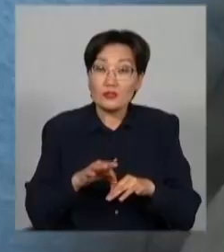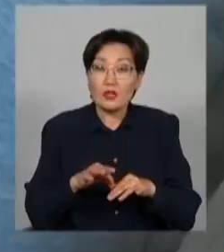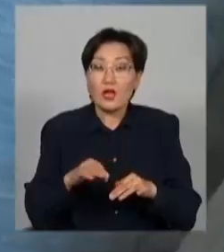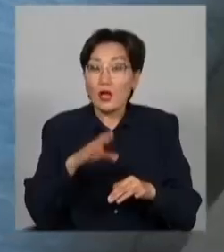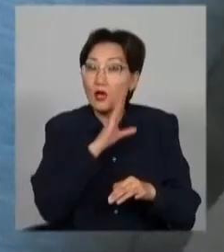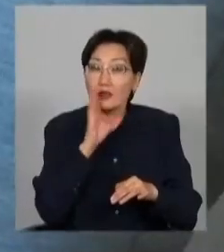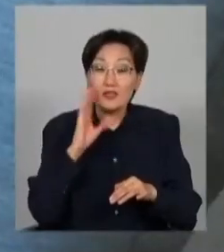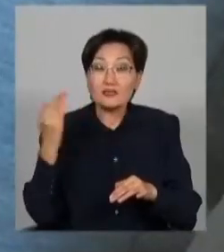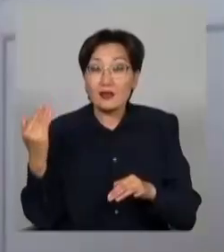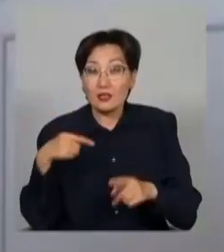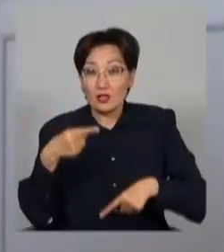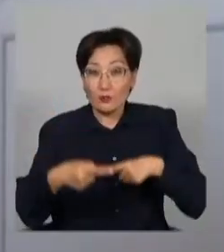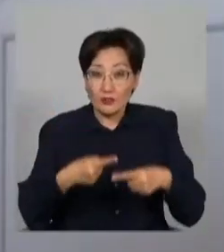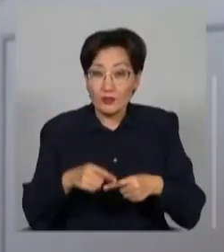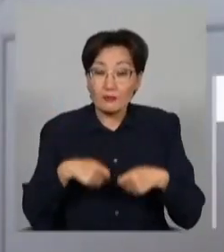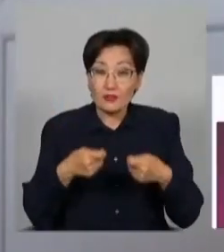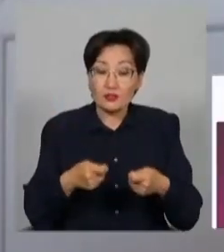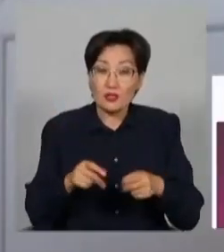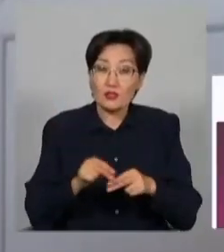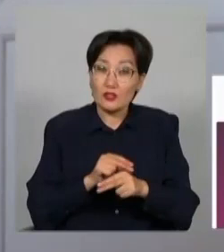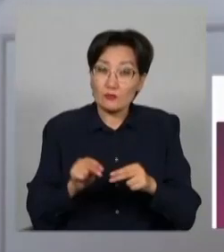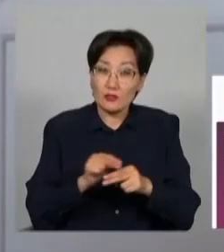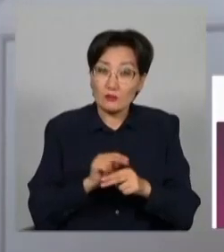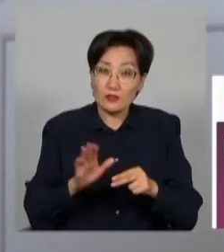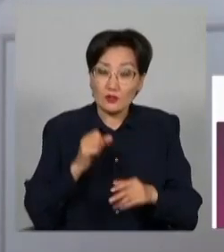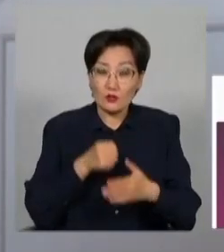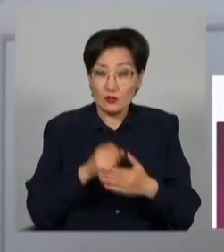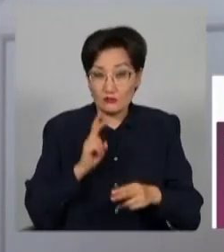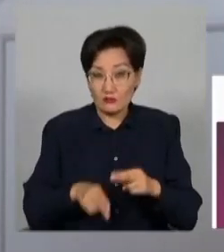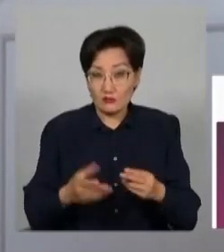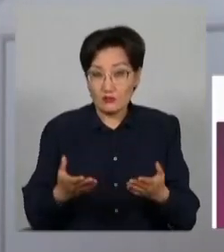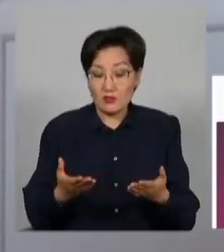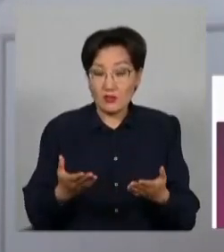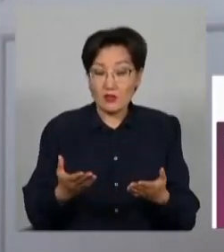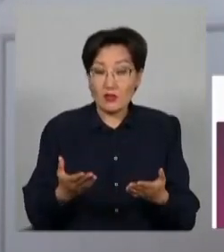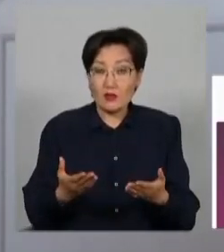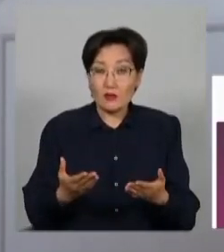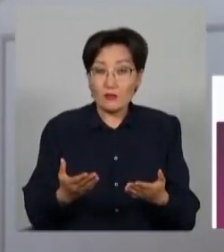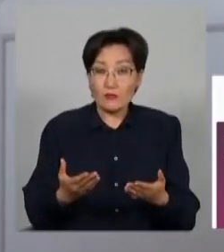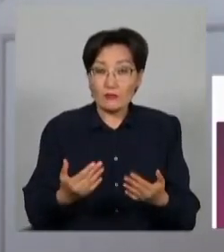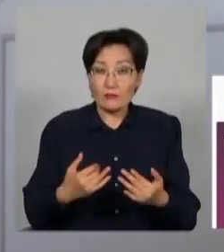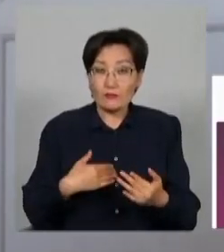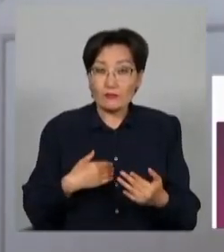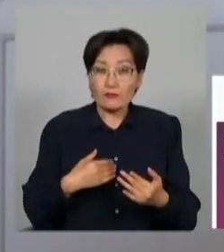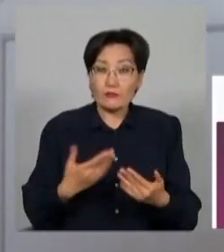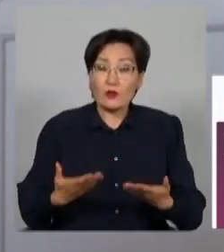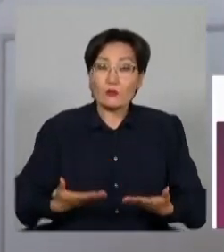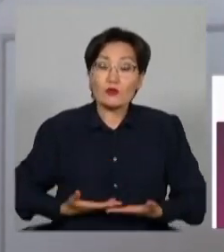анасы жағынан берілген. Емделмейді ғой енді, до конца жүресің осылай. Бірақ рисковать етпеуің керек та